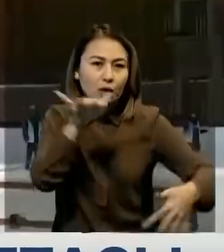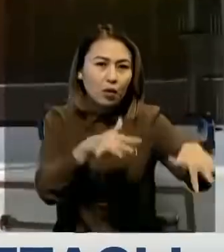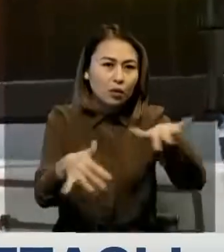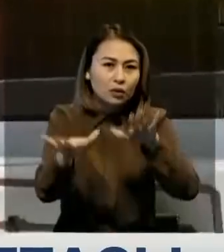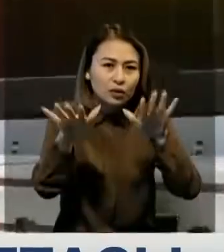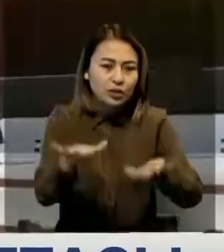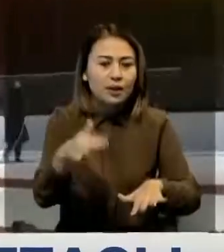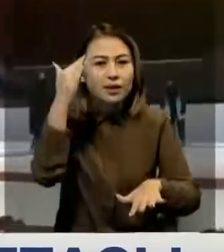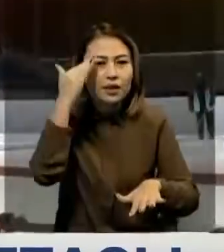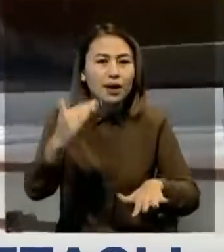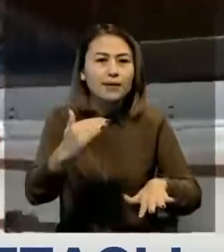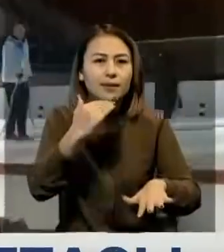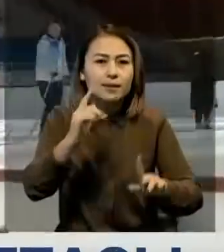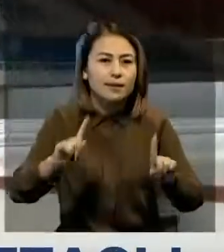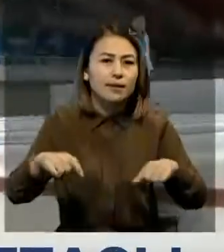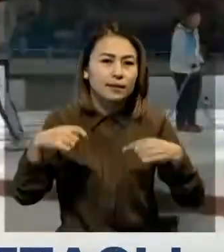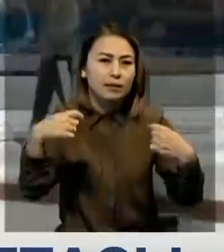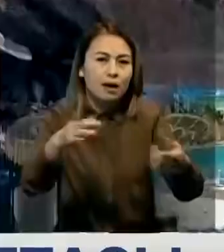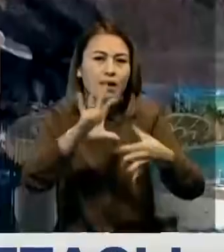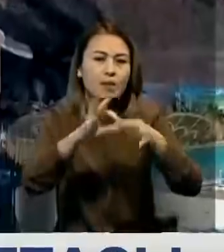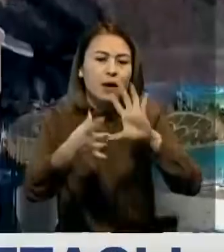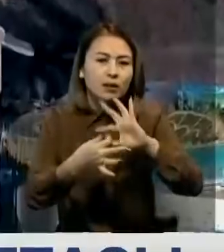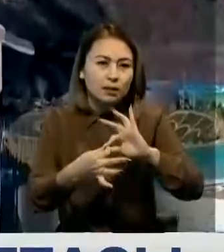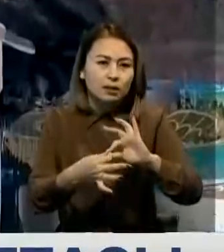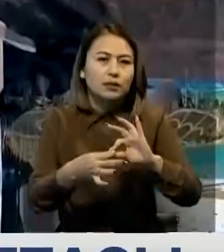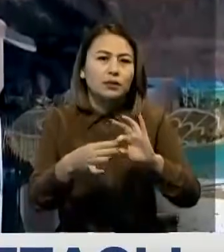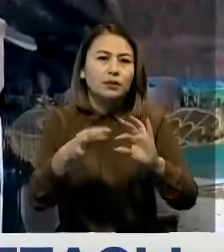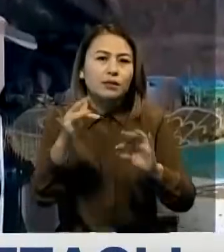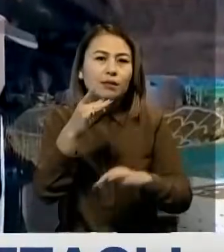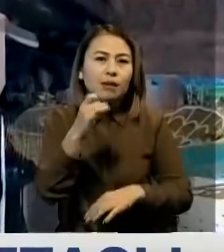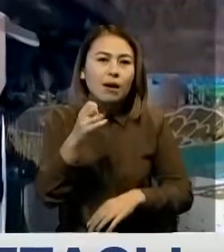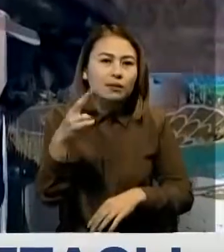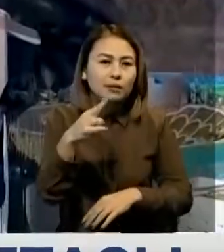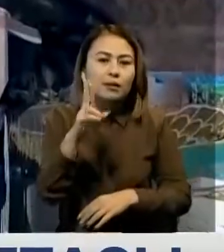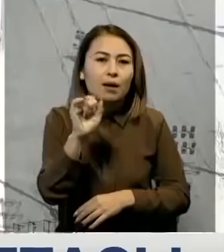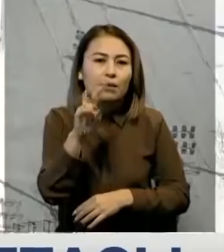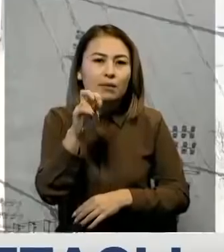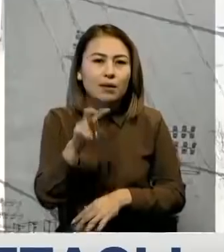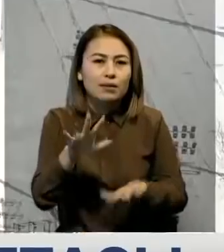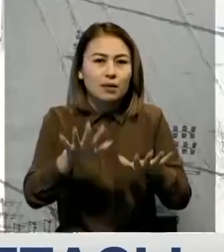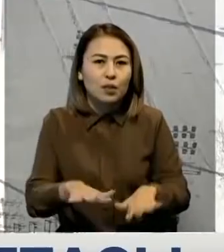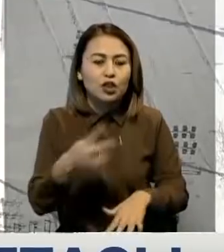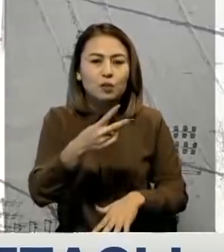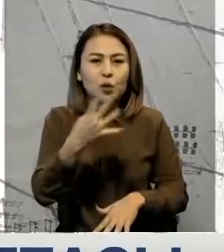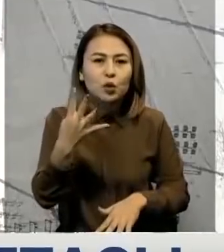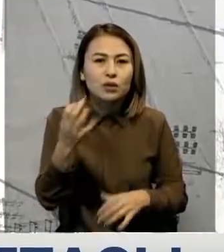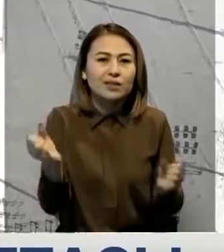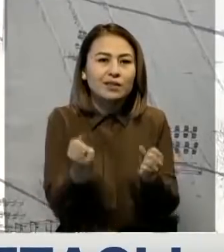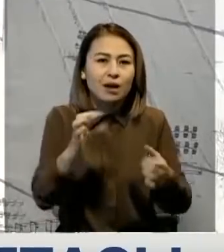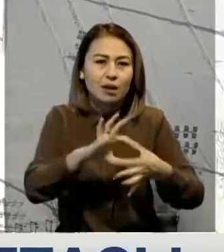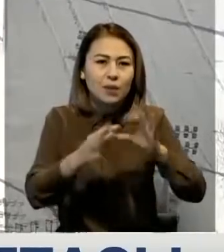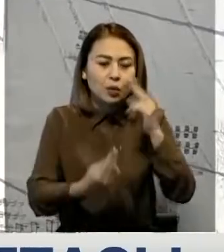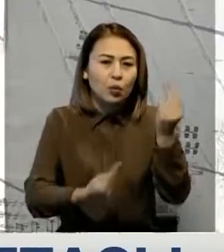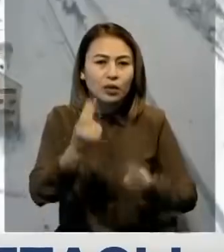курортында, Жазғы император сарайында, олимпиадалық орман саябағында және Гранд канал саябағында болады. 24-ші